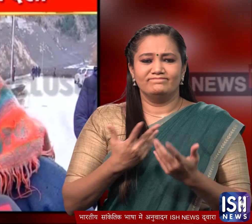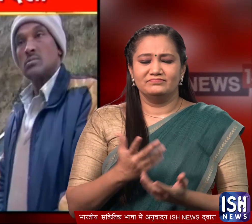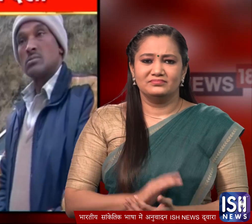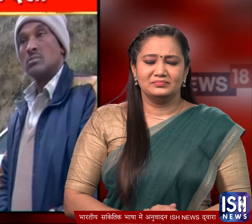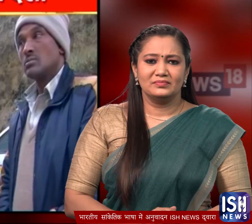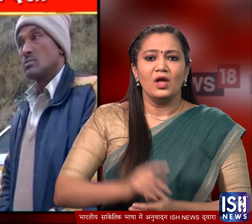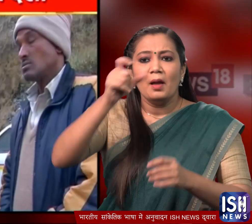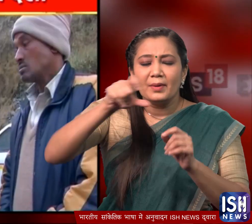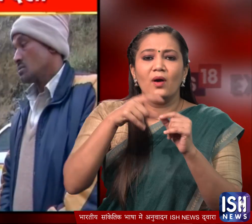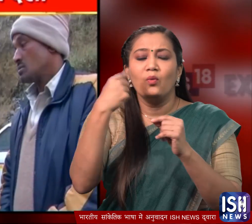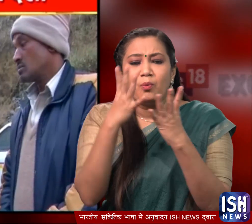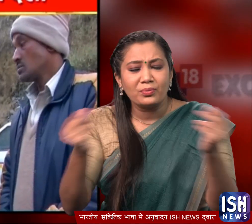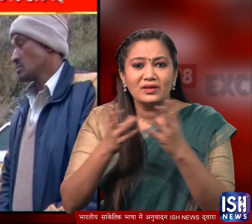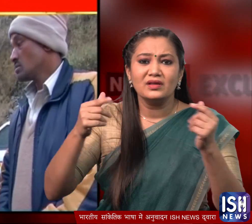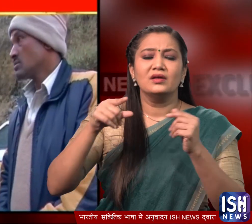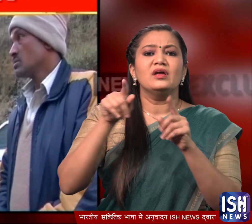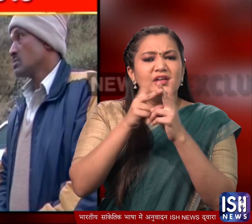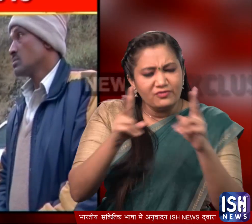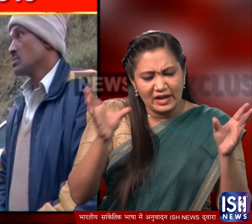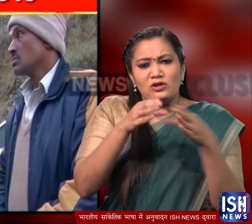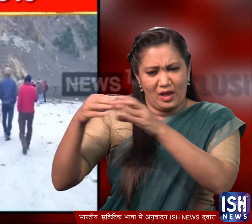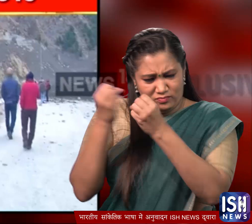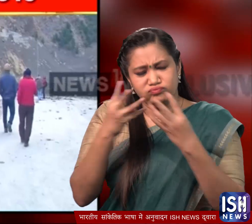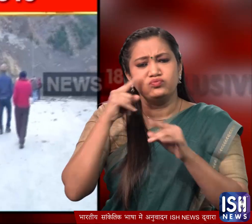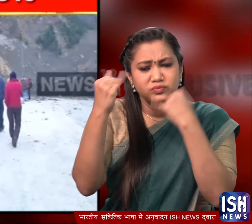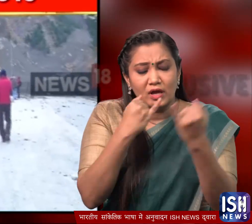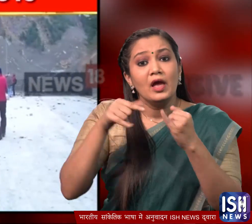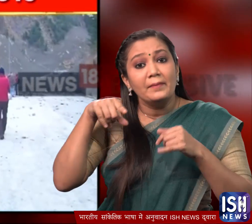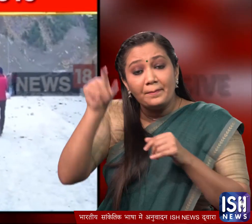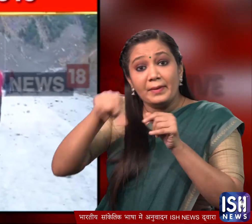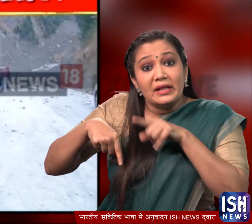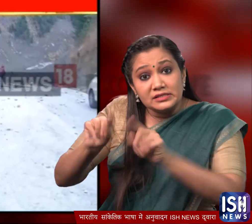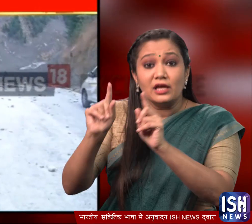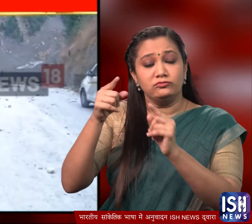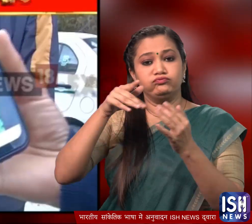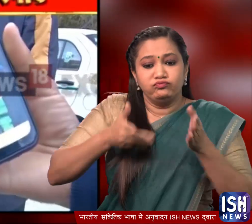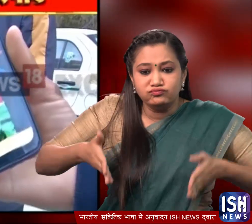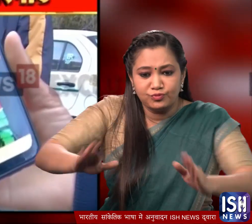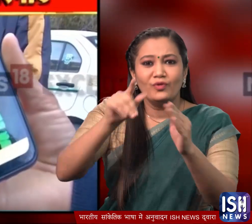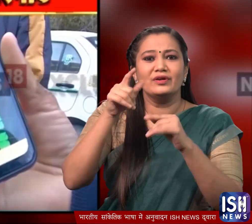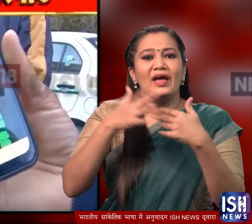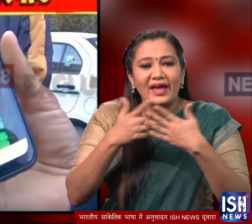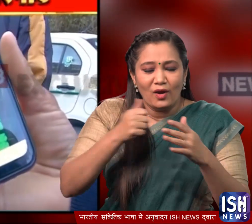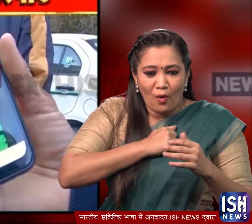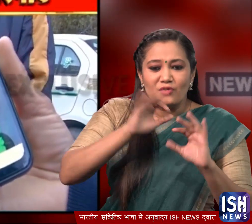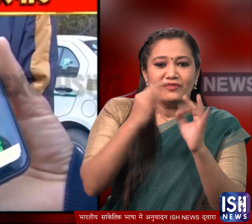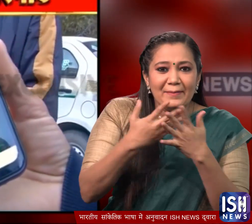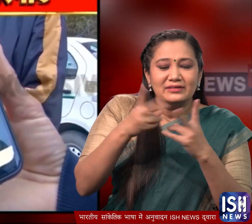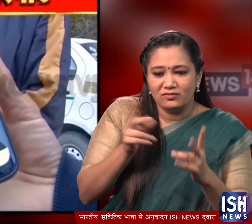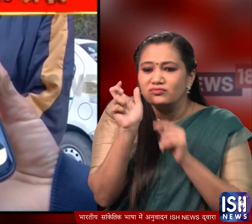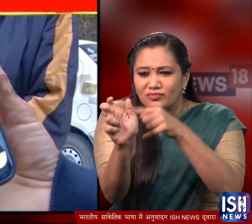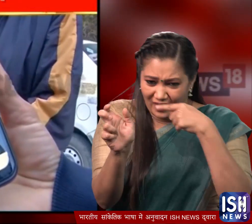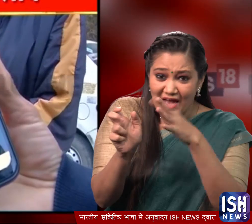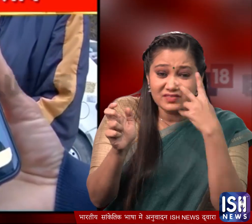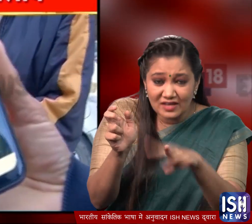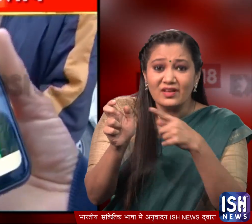हे राम। वैसे तो लापता लोगों की तलाश करने में एजेंसियां लगी हैं, लेकिन लोग खुद भी सड़कों पर मौजूद हैं। आने जाने वाले हर शख्स को अपनों